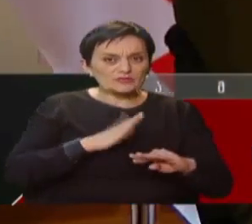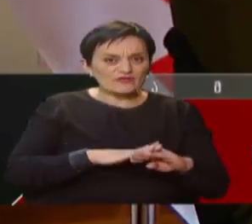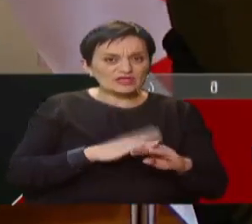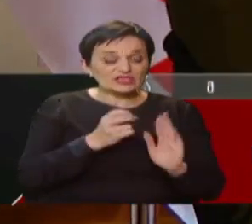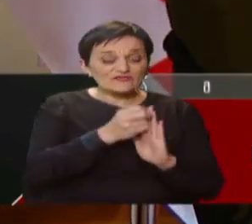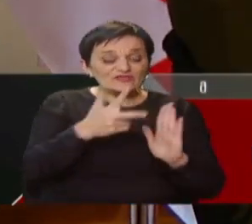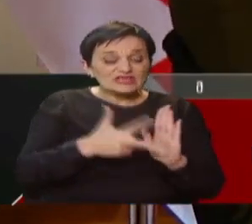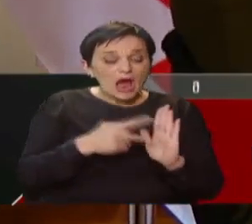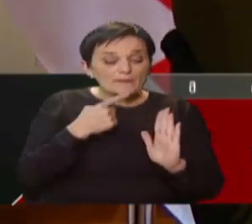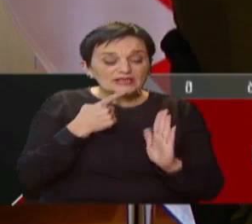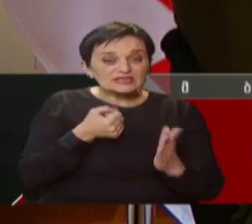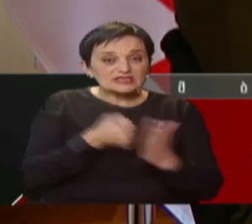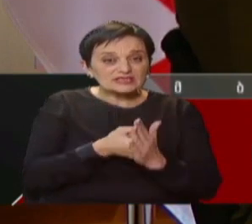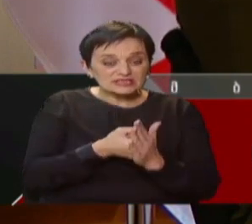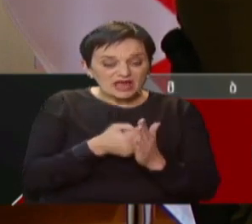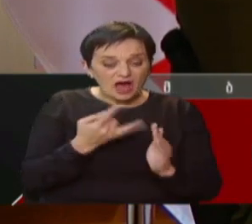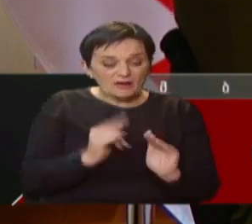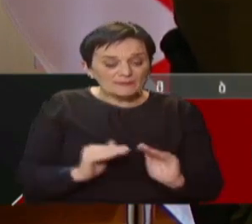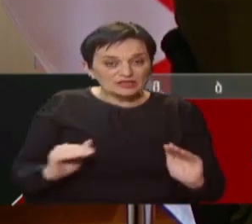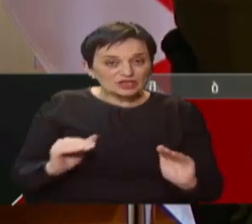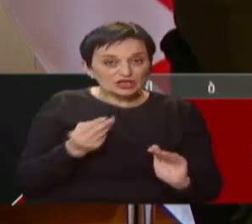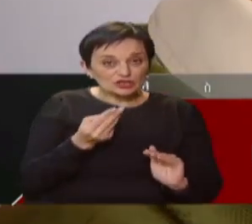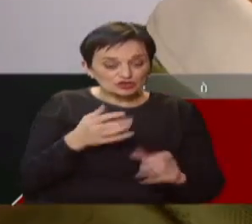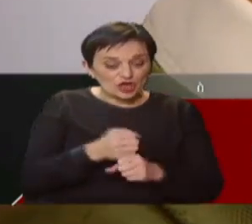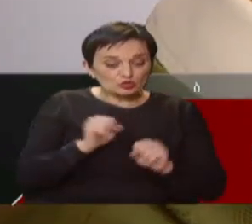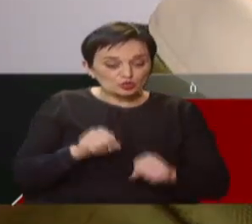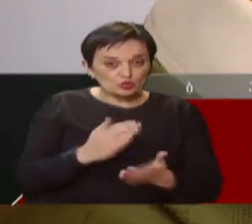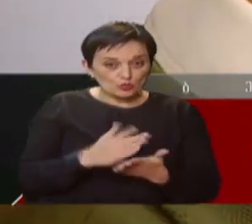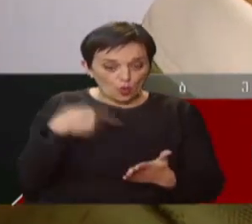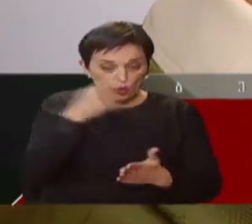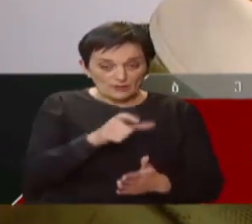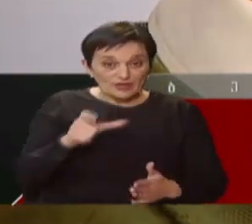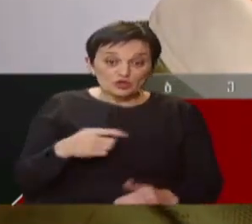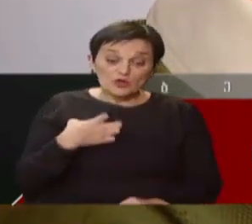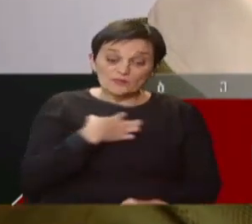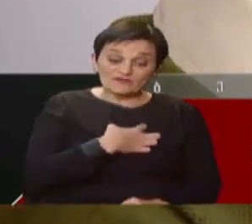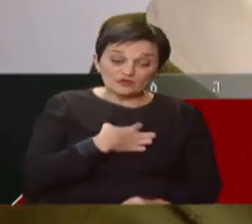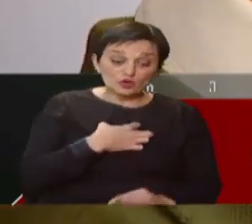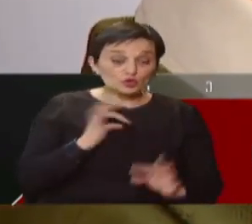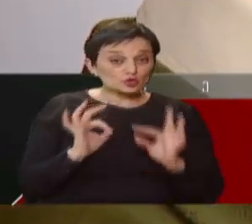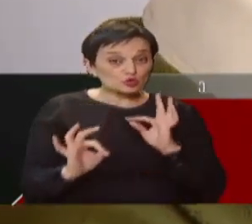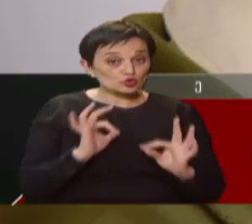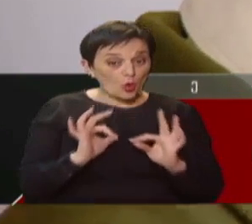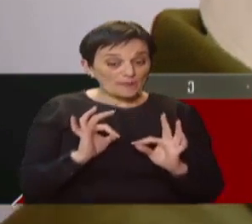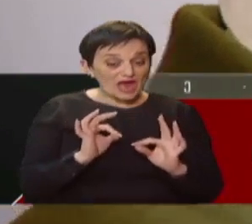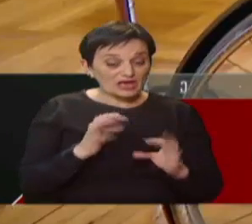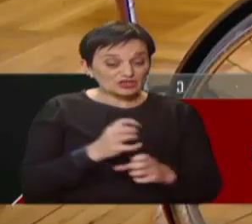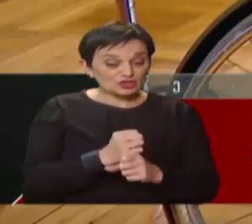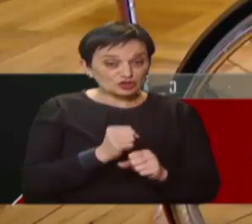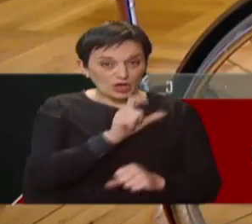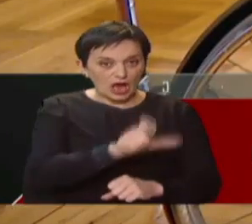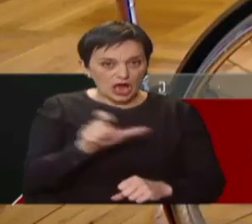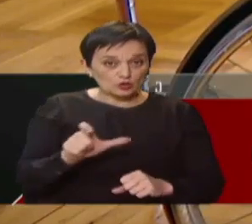და 18 წლამდე შეზღუდული შესაძლებლობის მქონე პირებისთვის მნიშვნელოვანი და ზომიერად გამოხატული შეზღუდვების მქონე ადამიანებისთვის